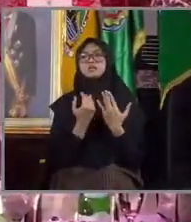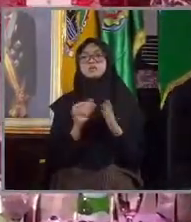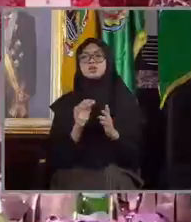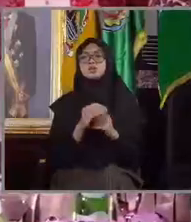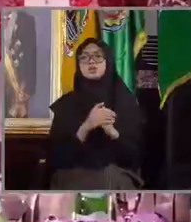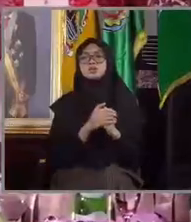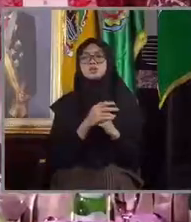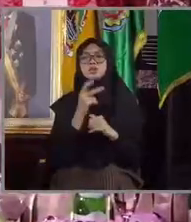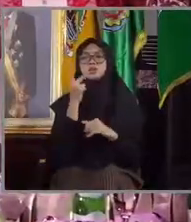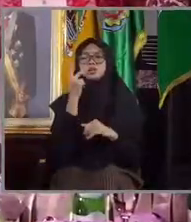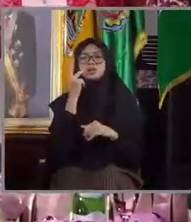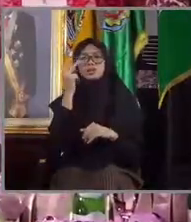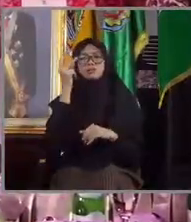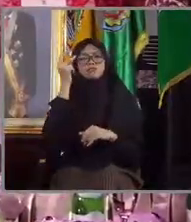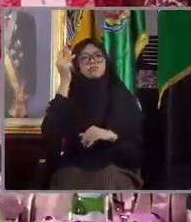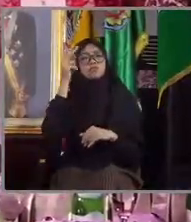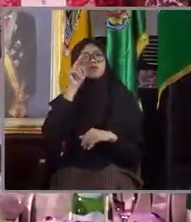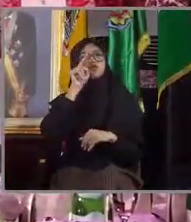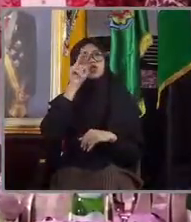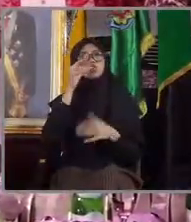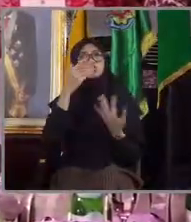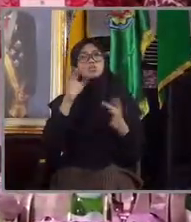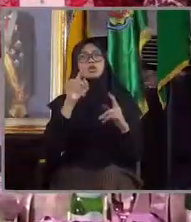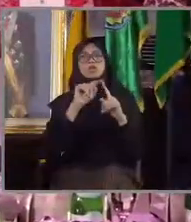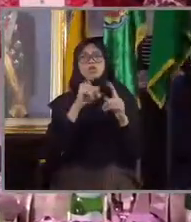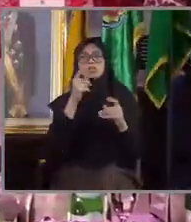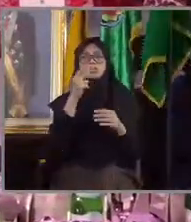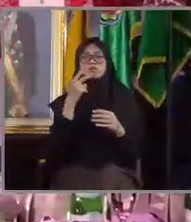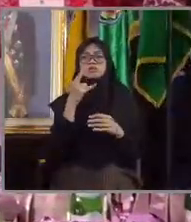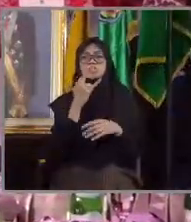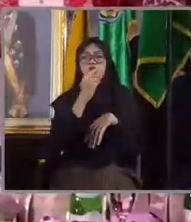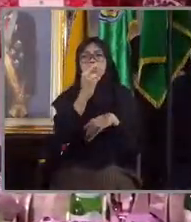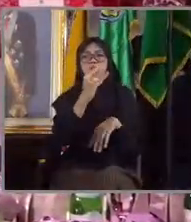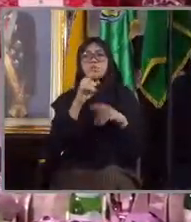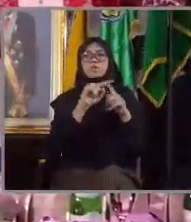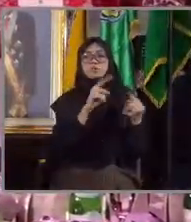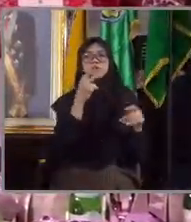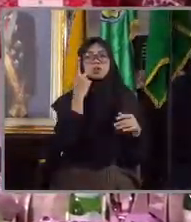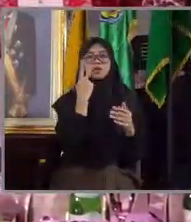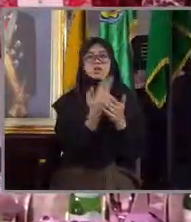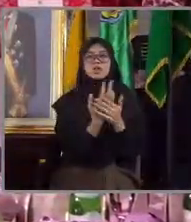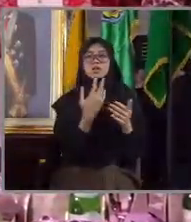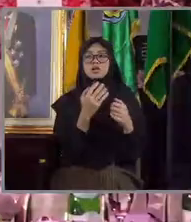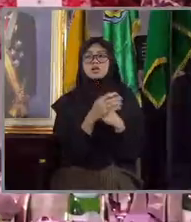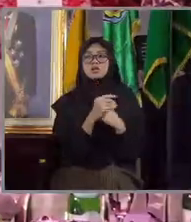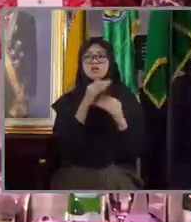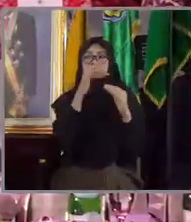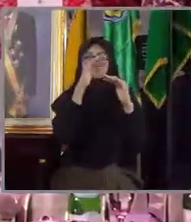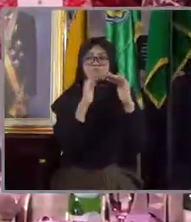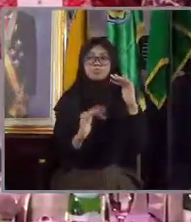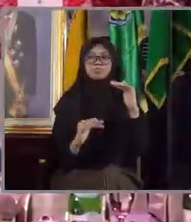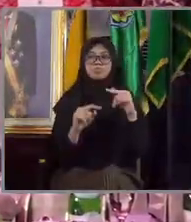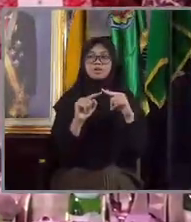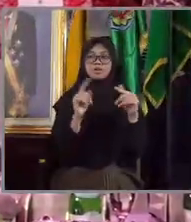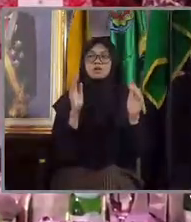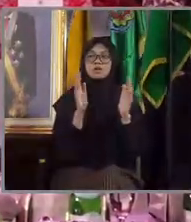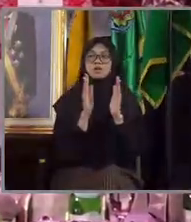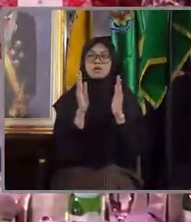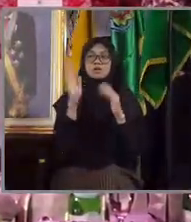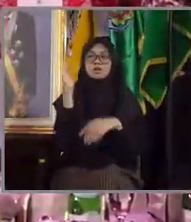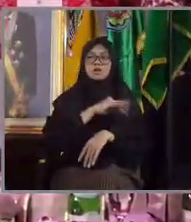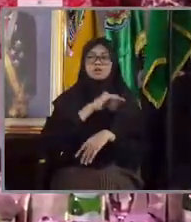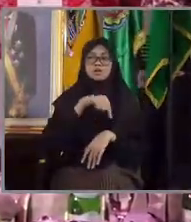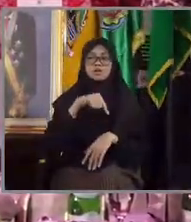tapi kita tidak perhatian Hai maka kemudian terjadi apa yang disebut likuifaksi yang orang tidak pernah tahu dan hari ini semua bisa